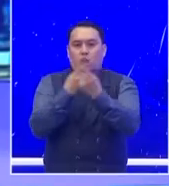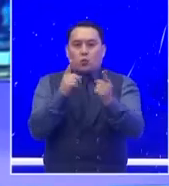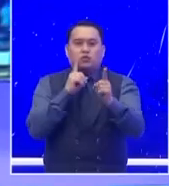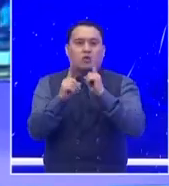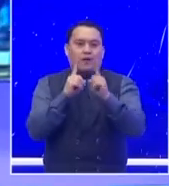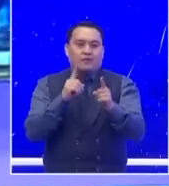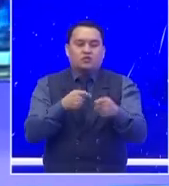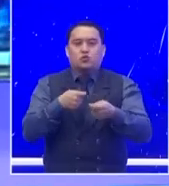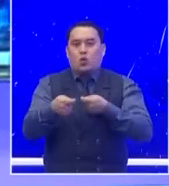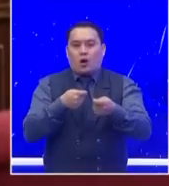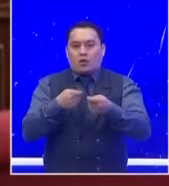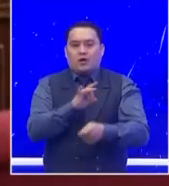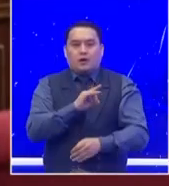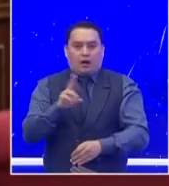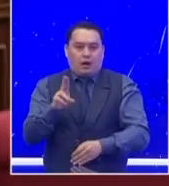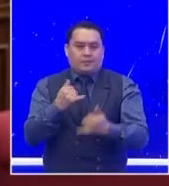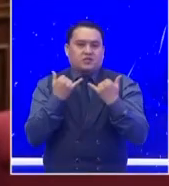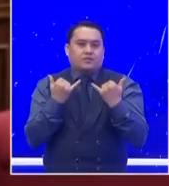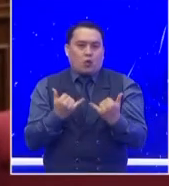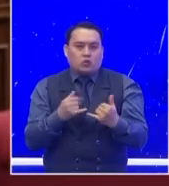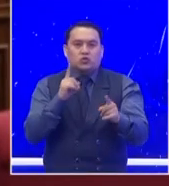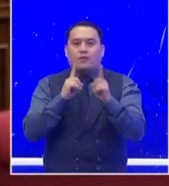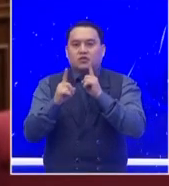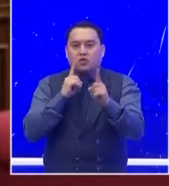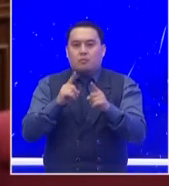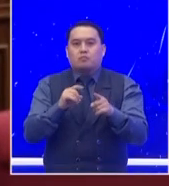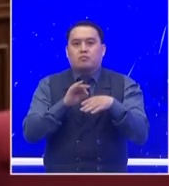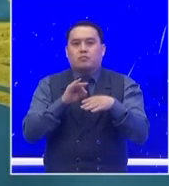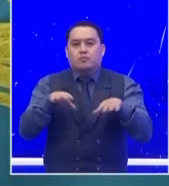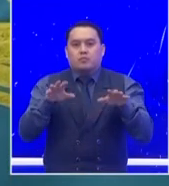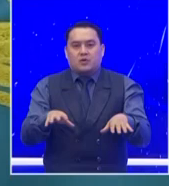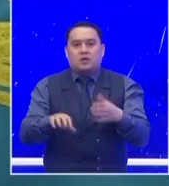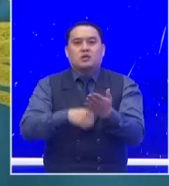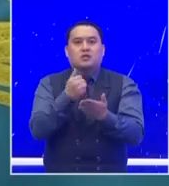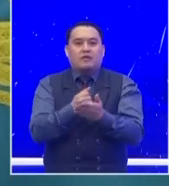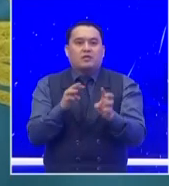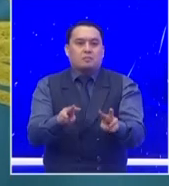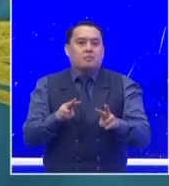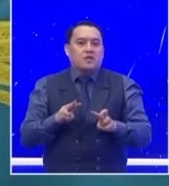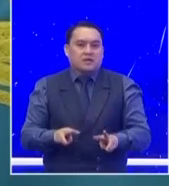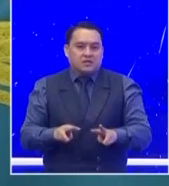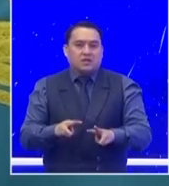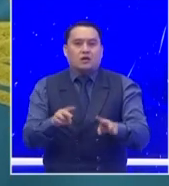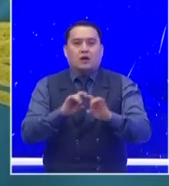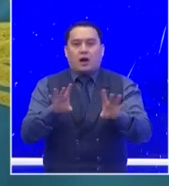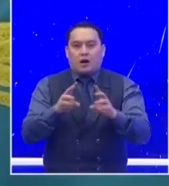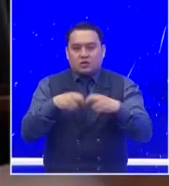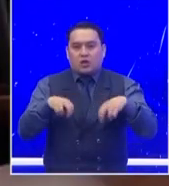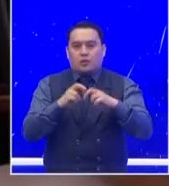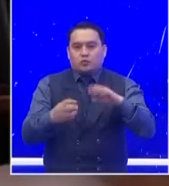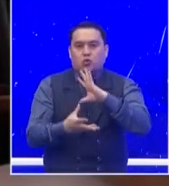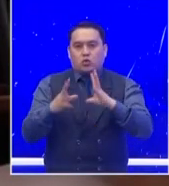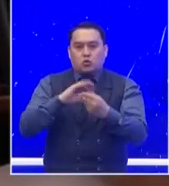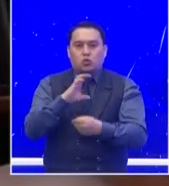селекторного заседания правительства Республики Казахстан. На совещании, прошедшем под председательством премьер-министра Аскара Мамина, рассмотрены